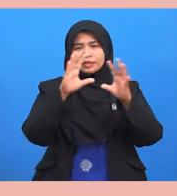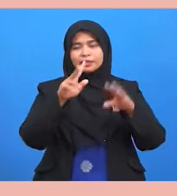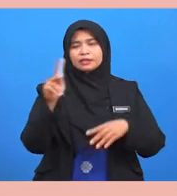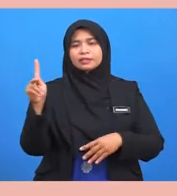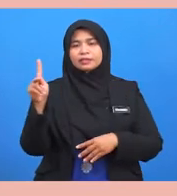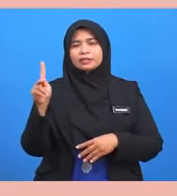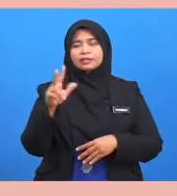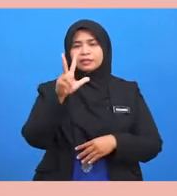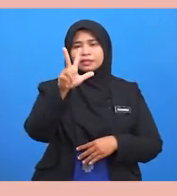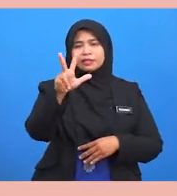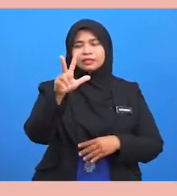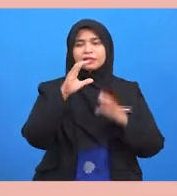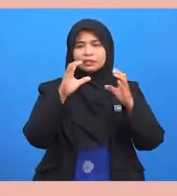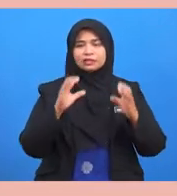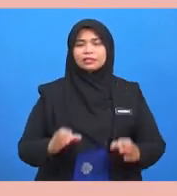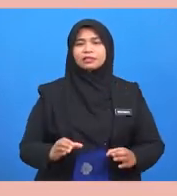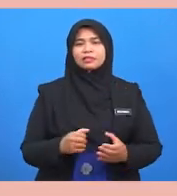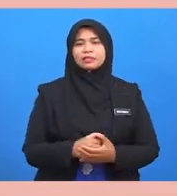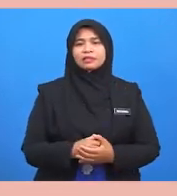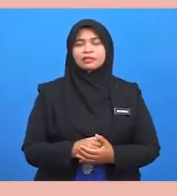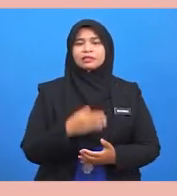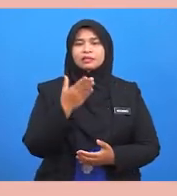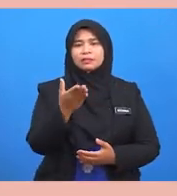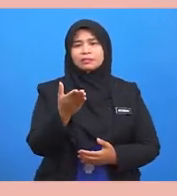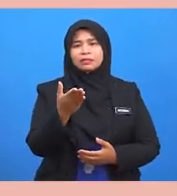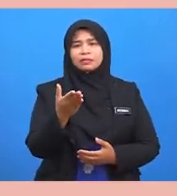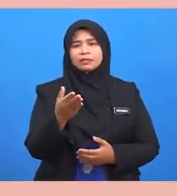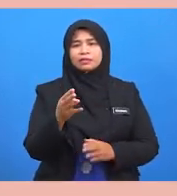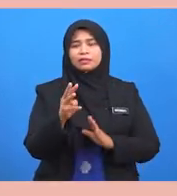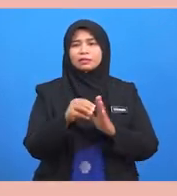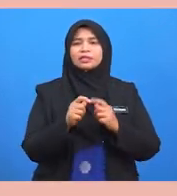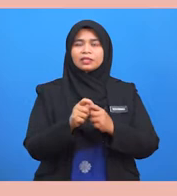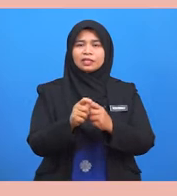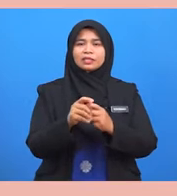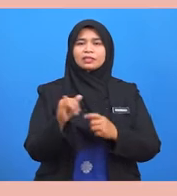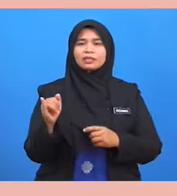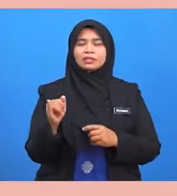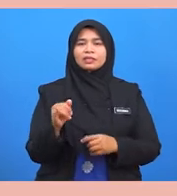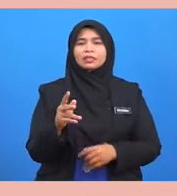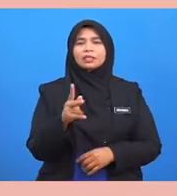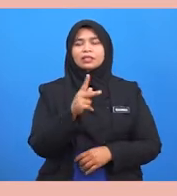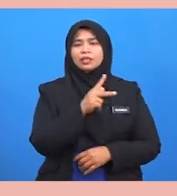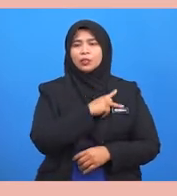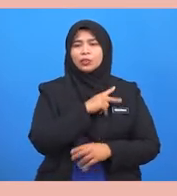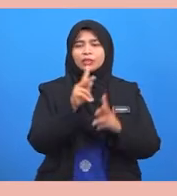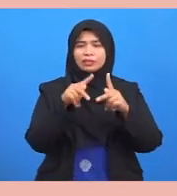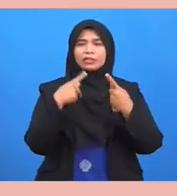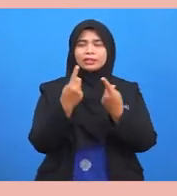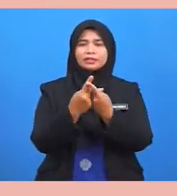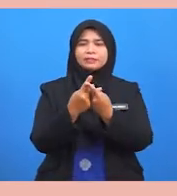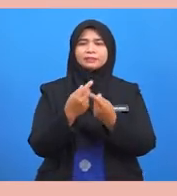jelaskan tiga cara kamu mentaati ketua kelas.